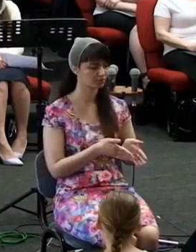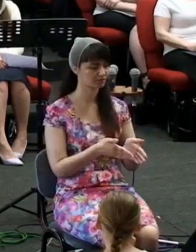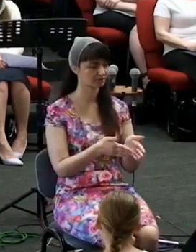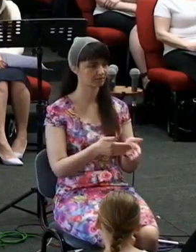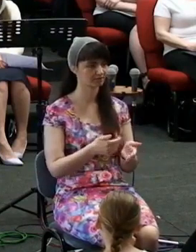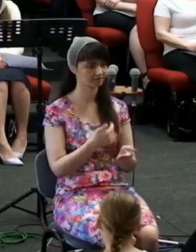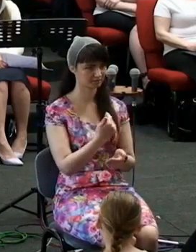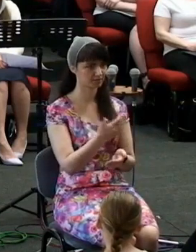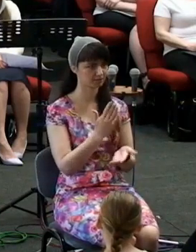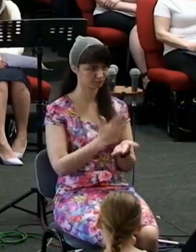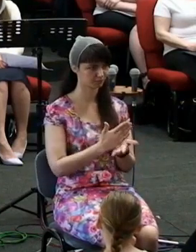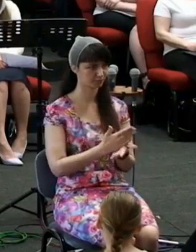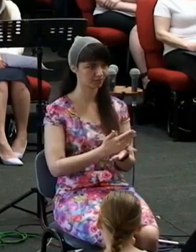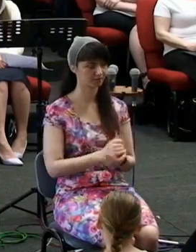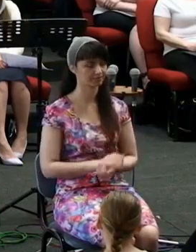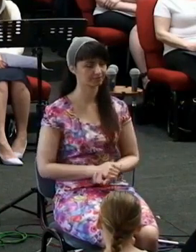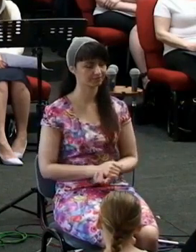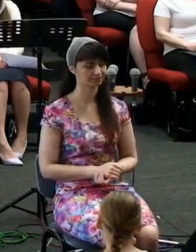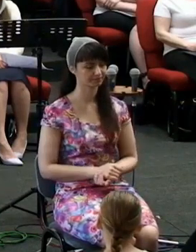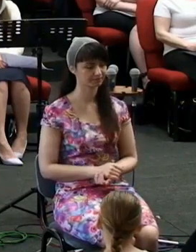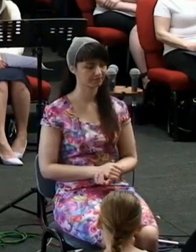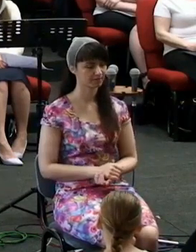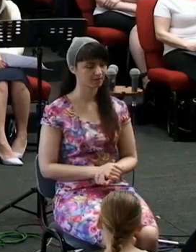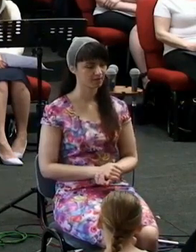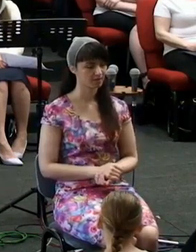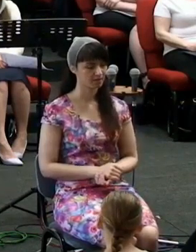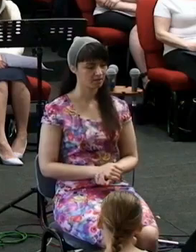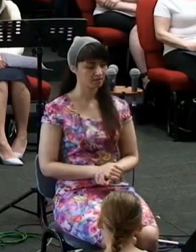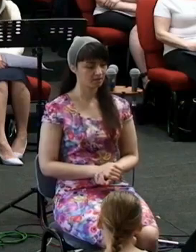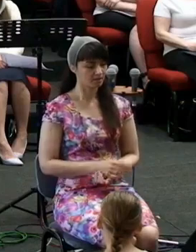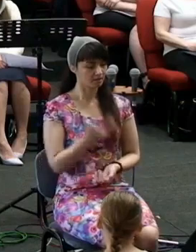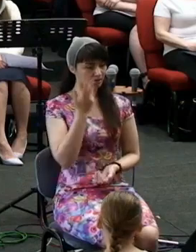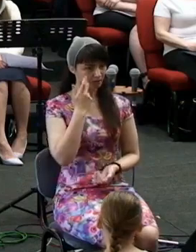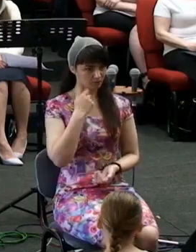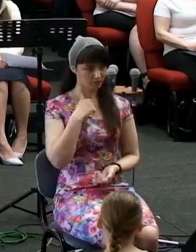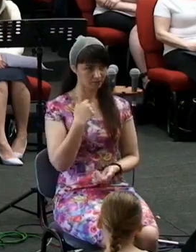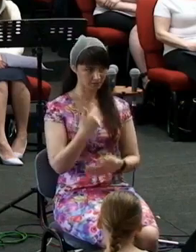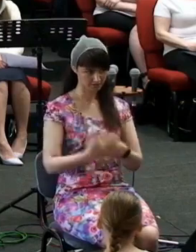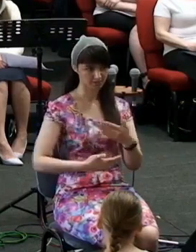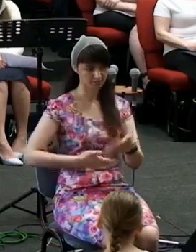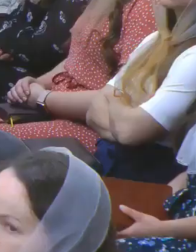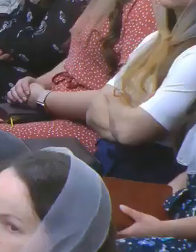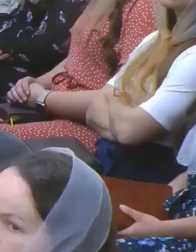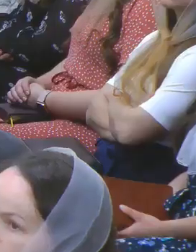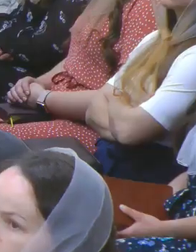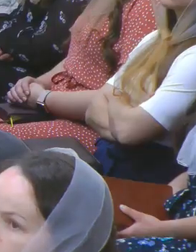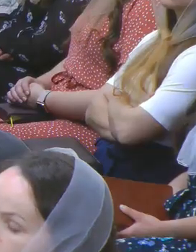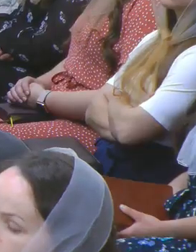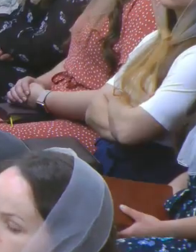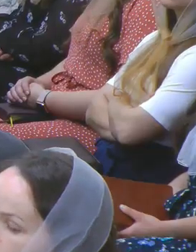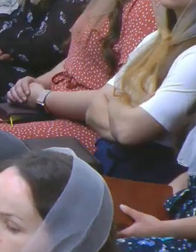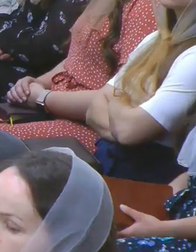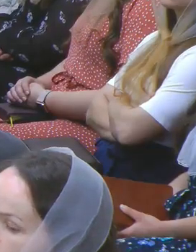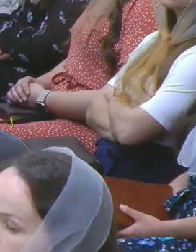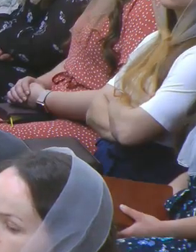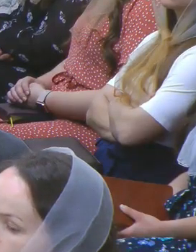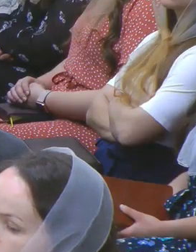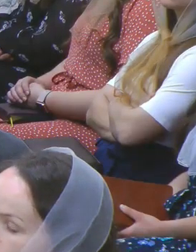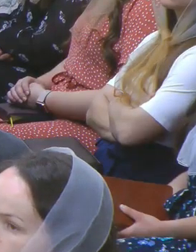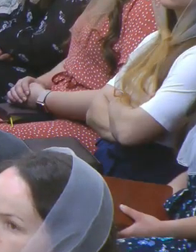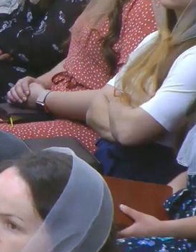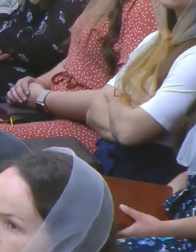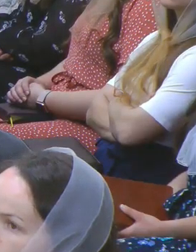твоя. Ідеш по широкій дорозі, надії нема